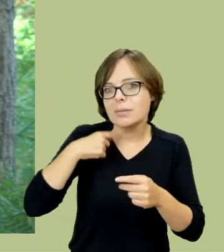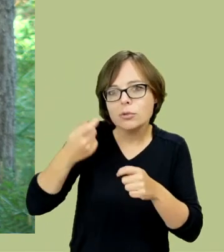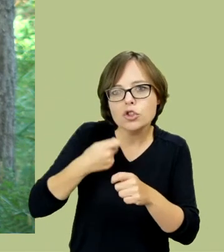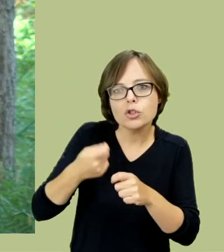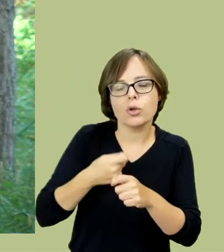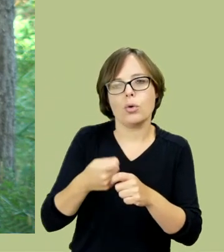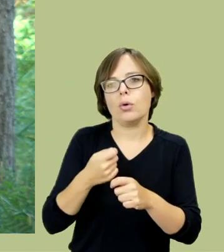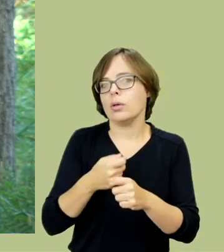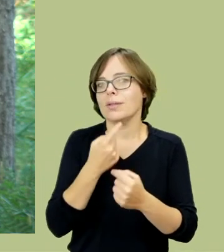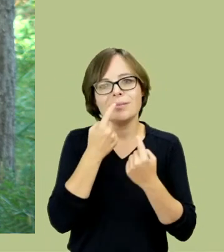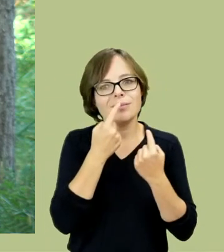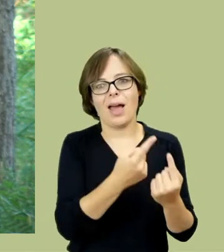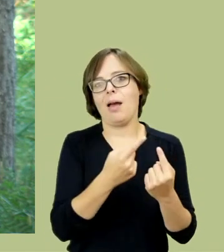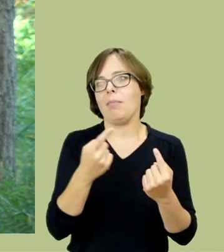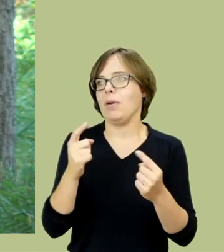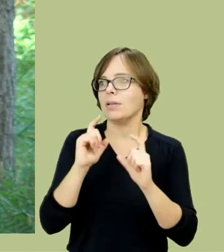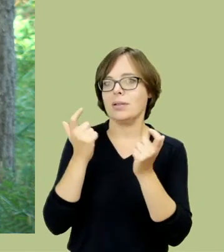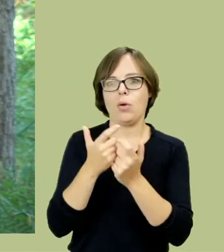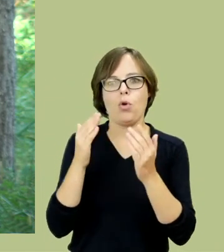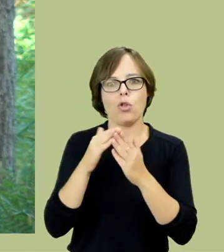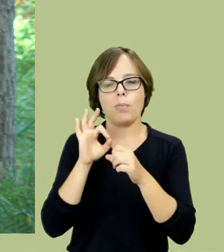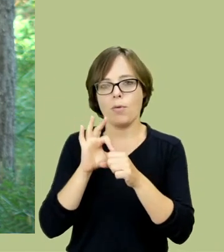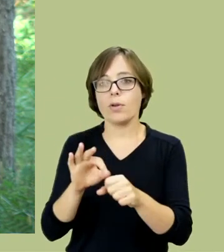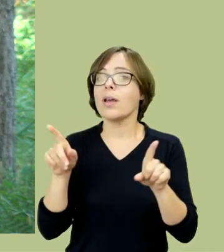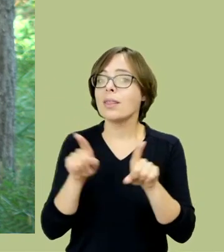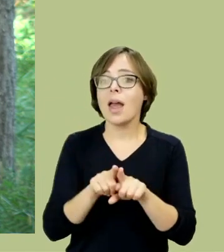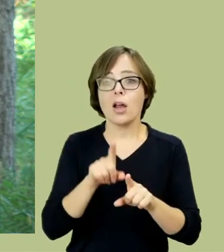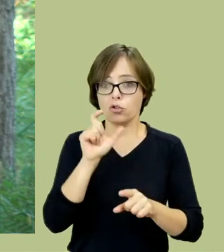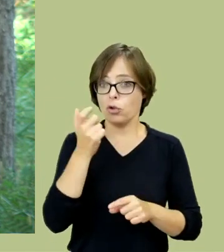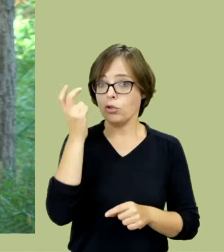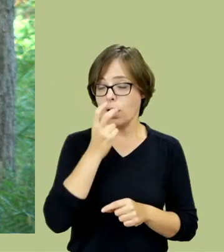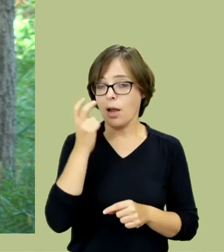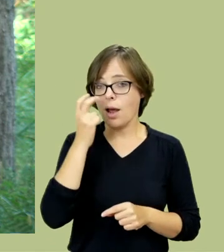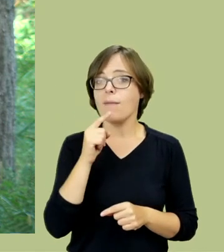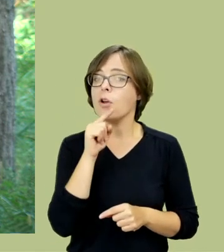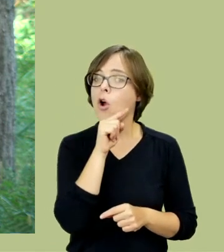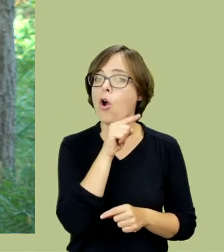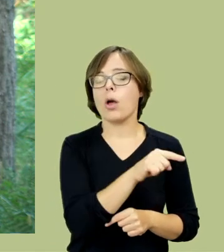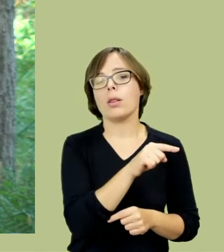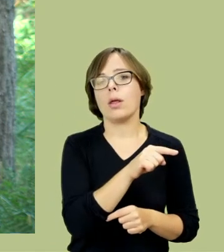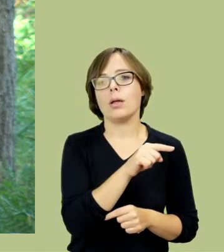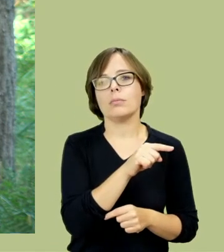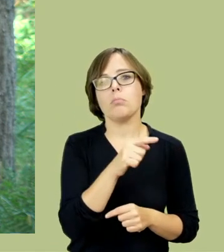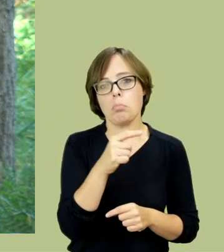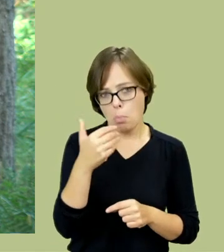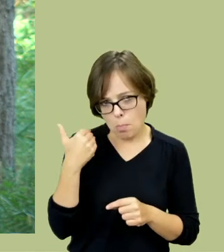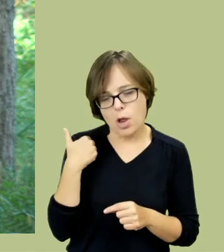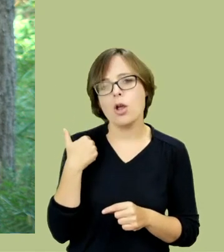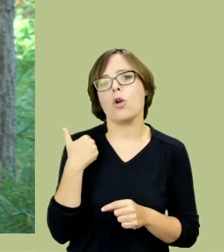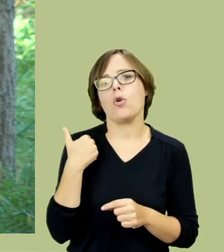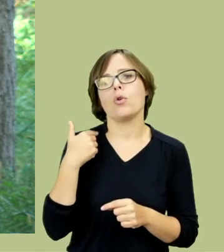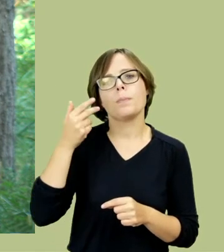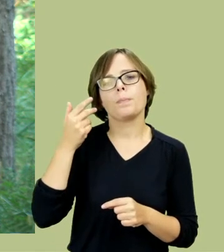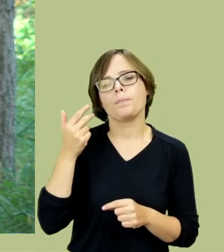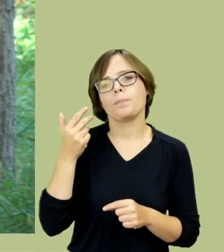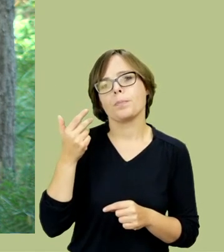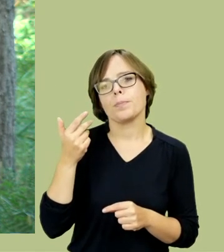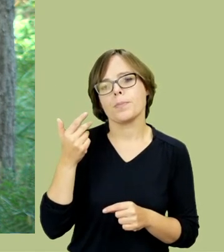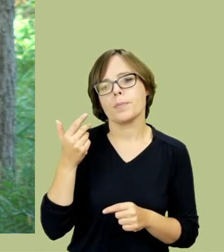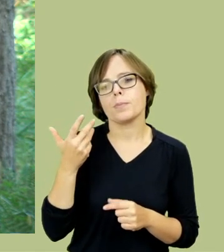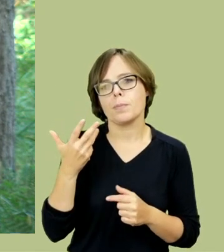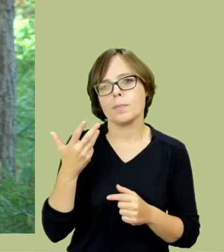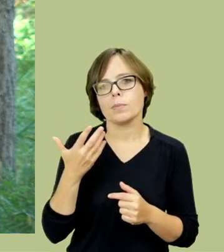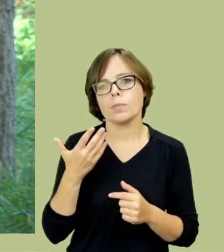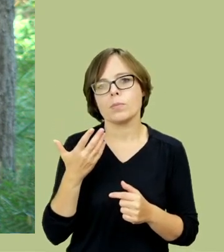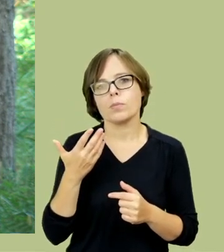prowadziła gospodarstwo i odrzuciła, co jest też cenną informacją, odrzuciła proponowaną jej taką